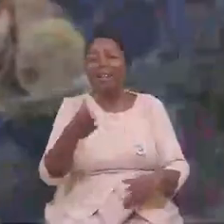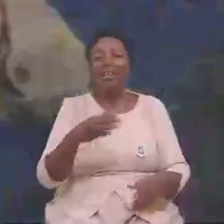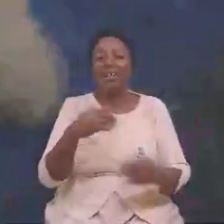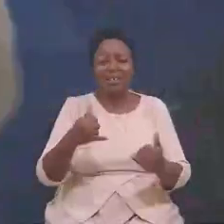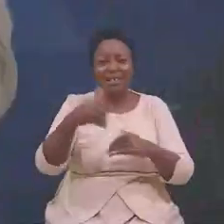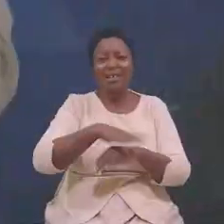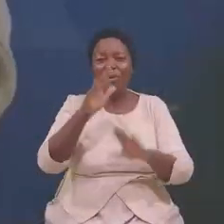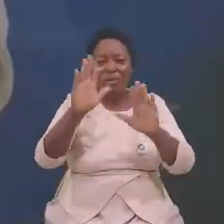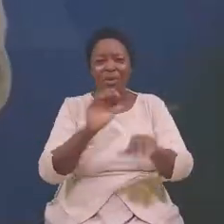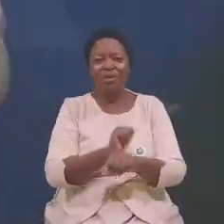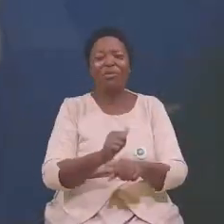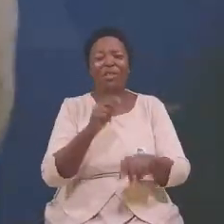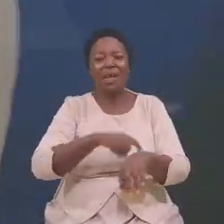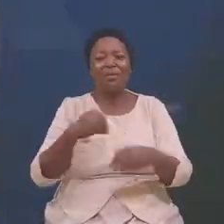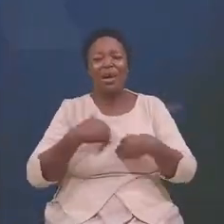a sonné.